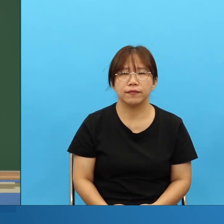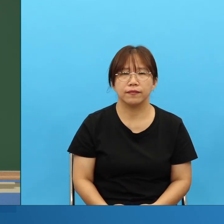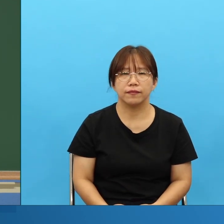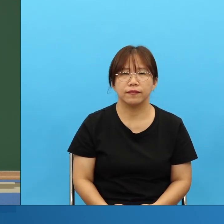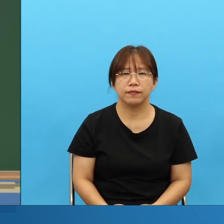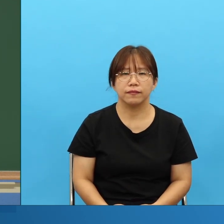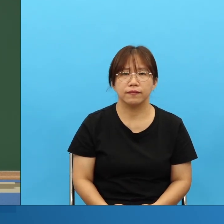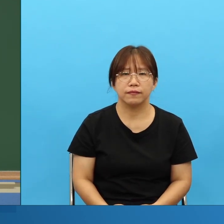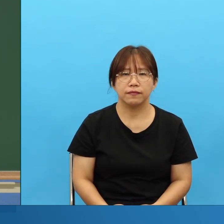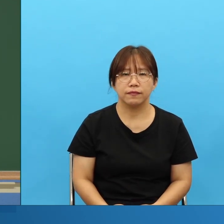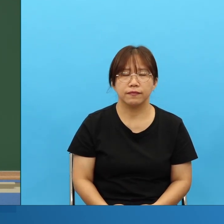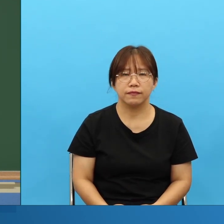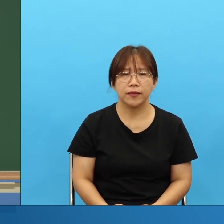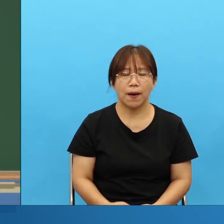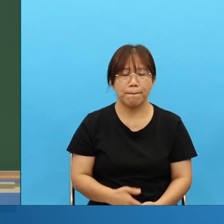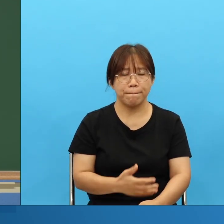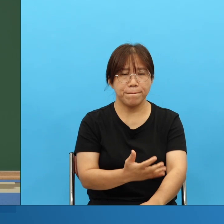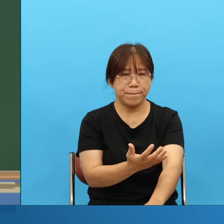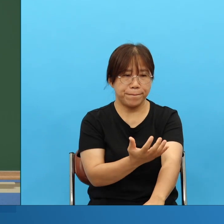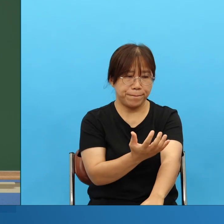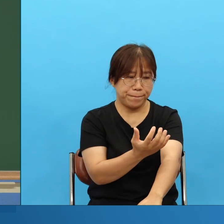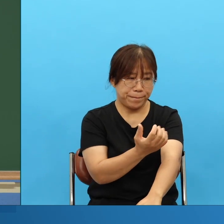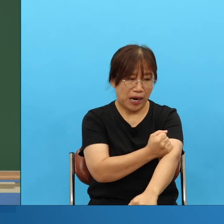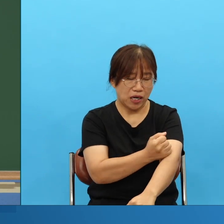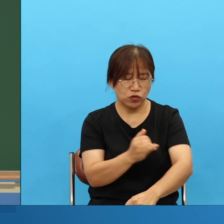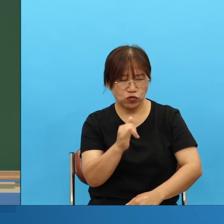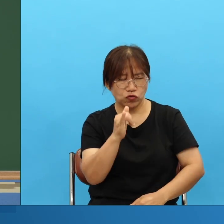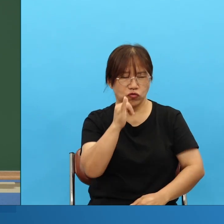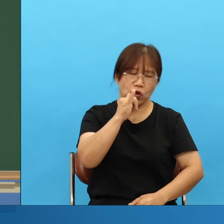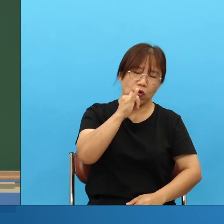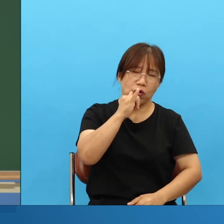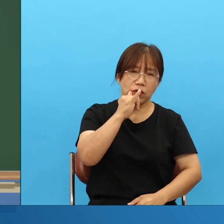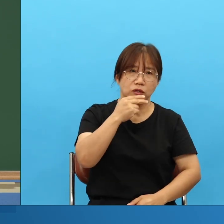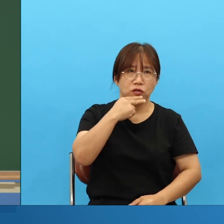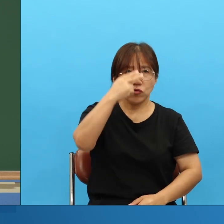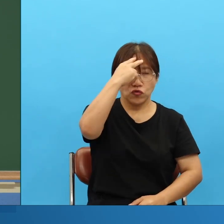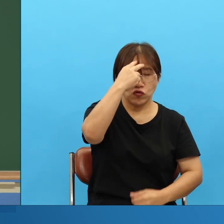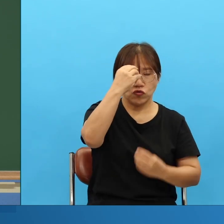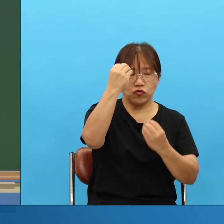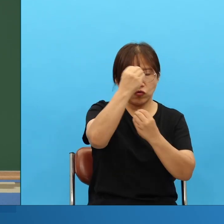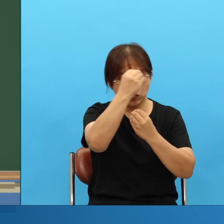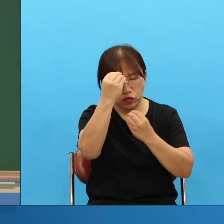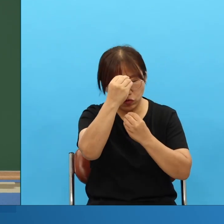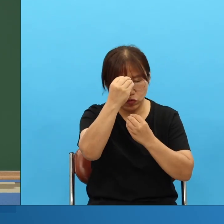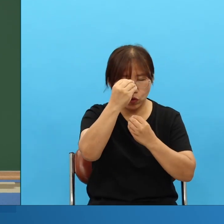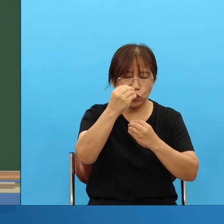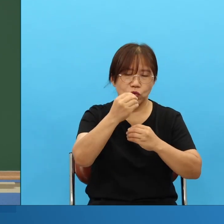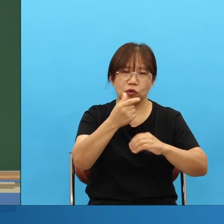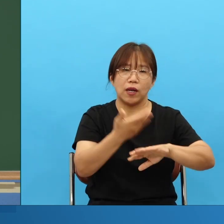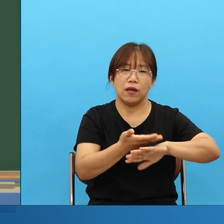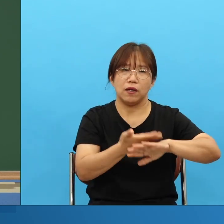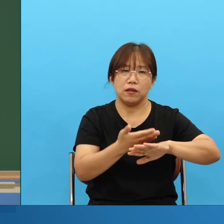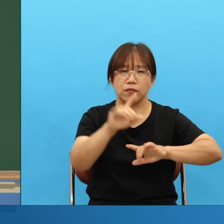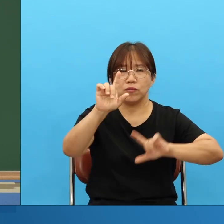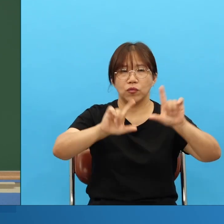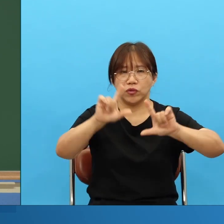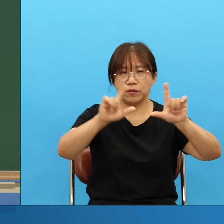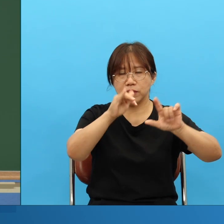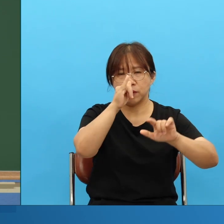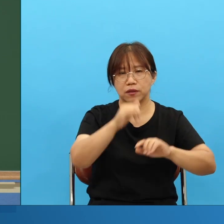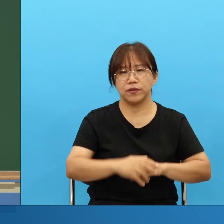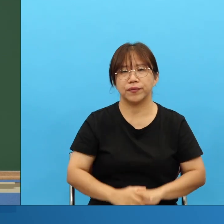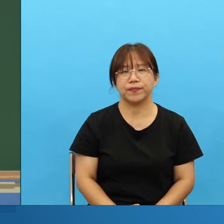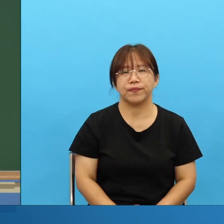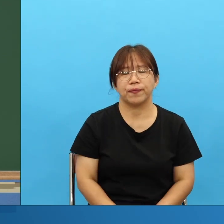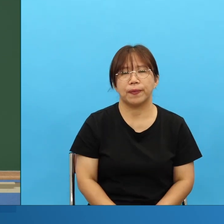일반 중독, 마약 중독은 일반 알코올 중독에서 볼 수 없는 특이한 현상들이 너무도 많아요. 그거를 기록해 놨기